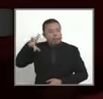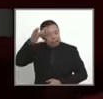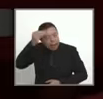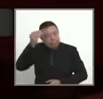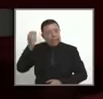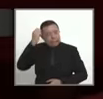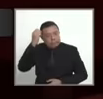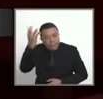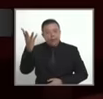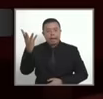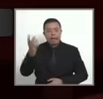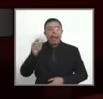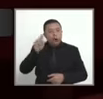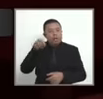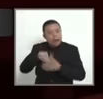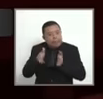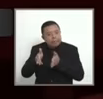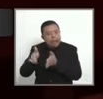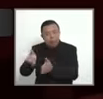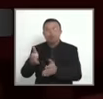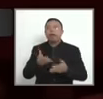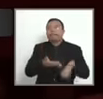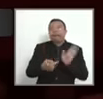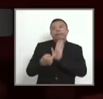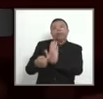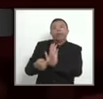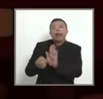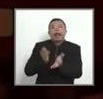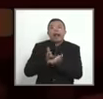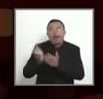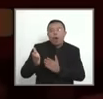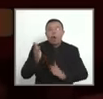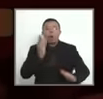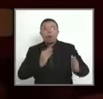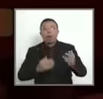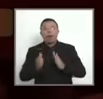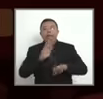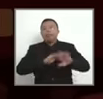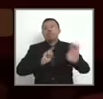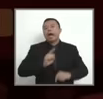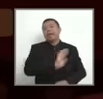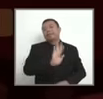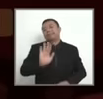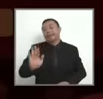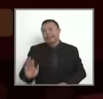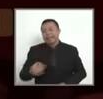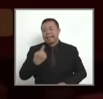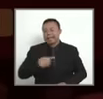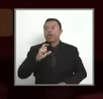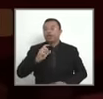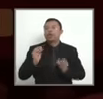pilihan politik kita hanya karena kita tidak memilih ee chaes tertentu nah ini yang bagi kami sangat